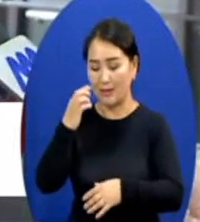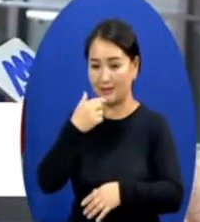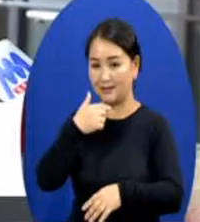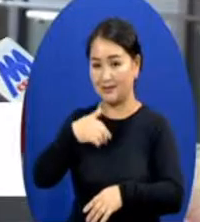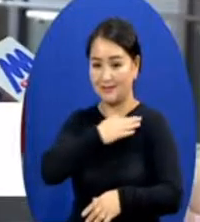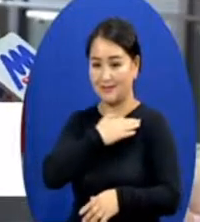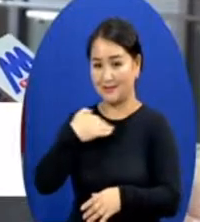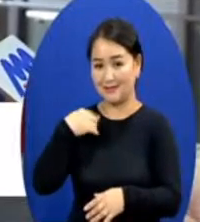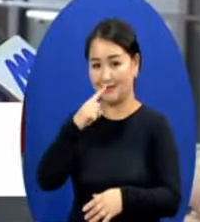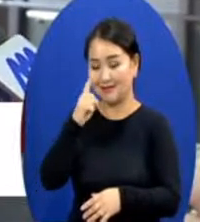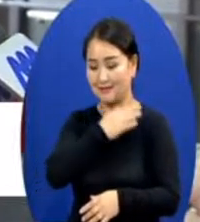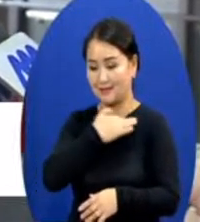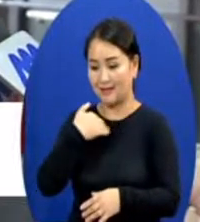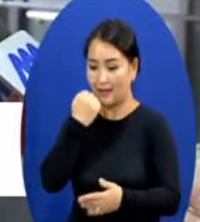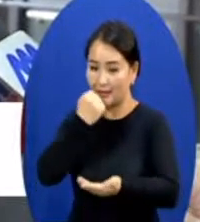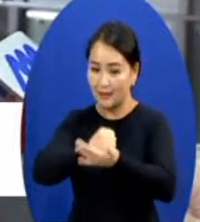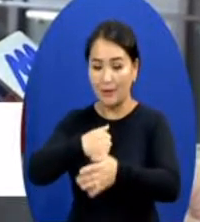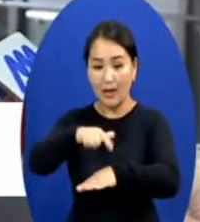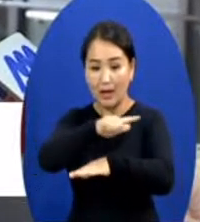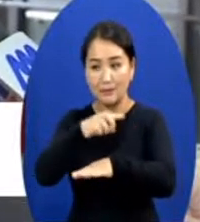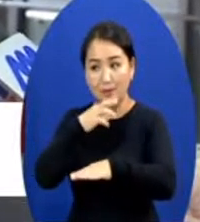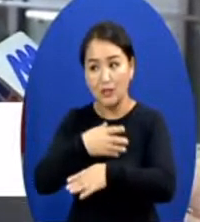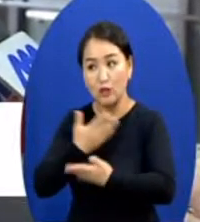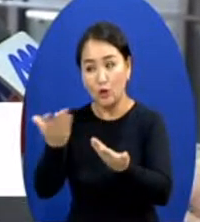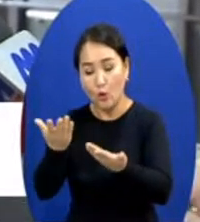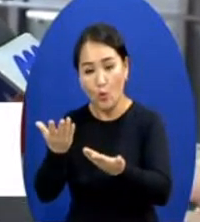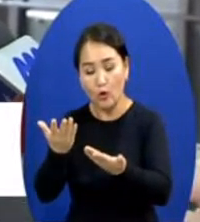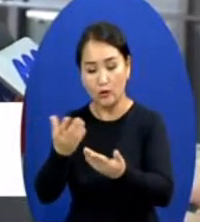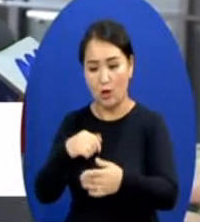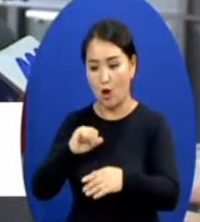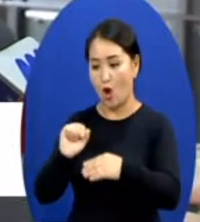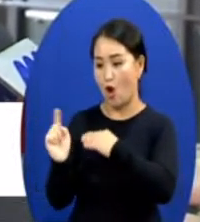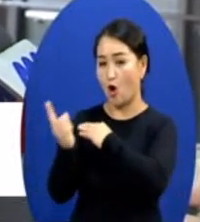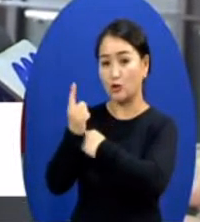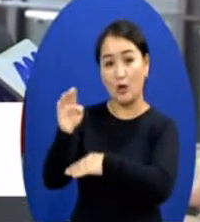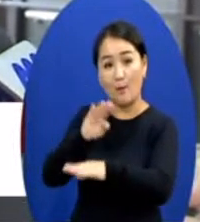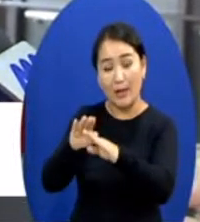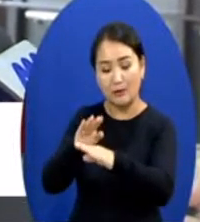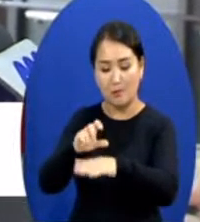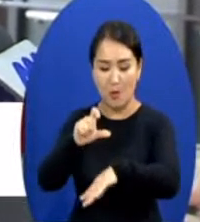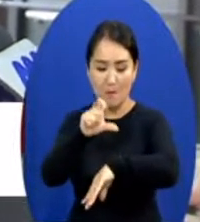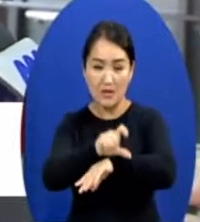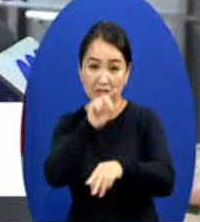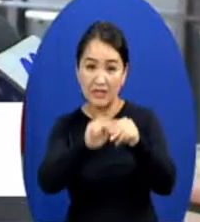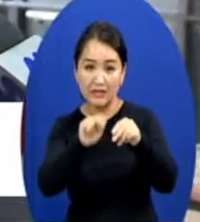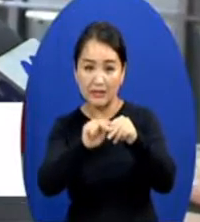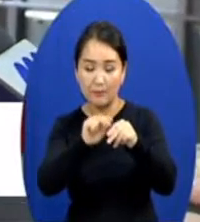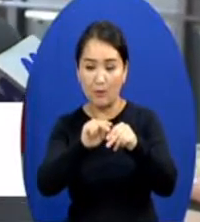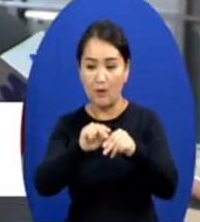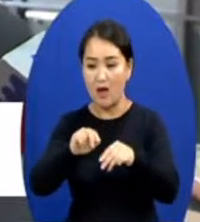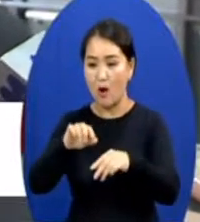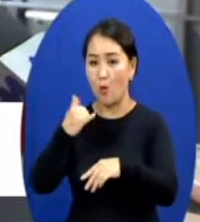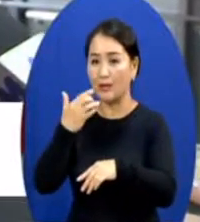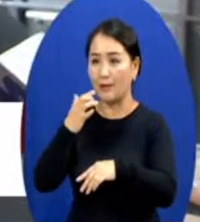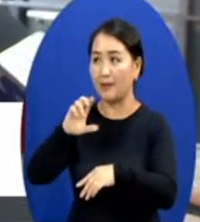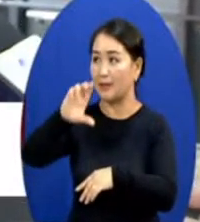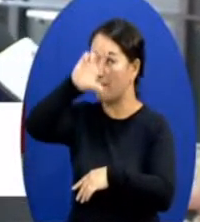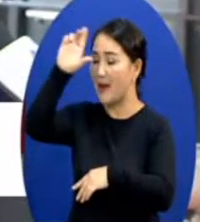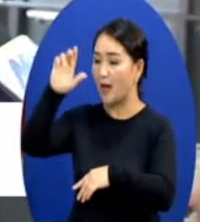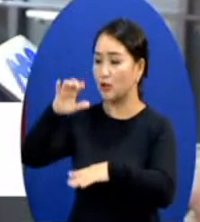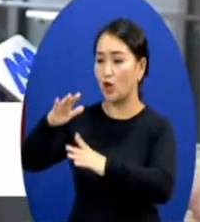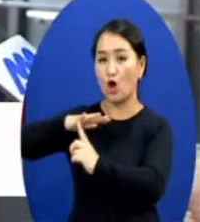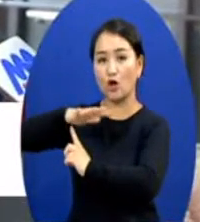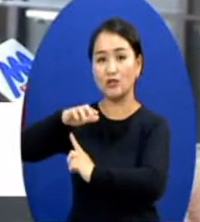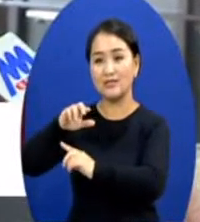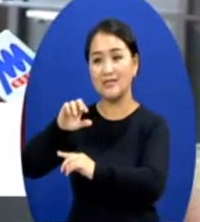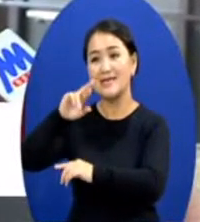дээрээс нэгдсэн нэг мэдээлэл авч явах бол онцгой байдал чиг гэдэг юм уу, эсвэл одоо мэрэгжлийн хяналт чиг гэдэг юм уу, нийслэл, байгаль орчны яам гэдэг олон газар